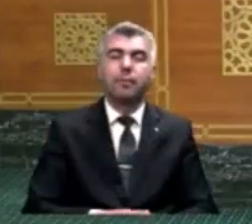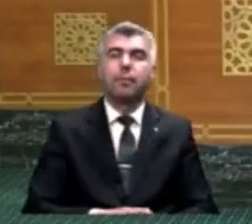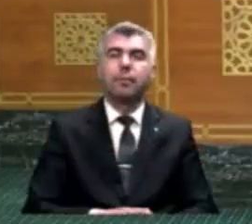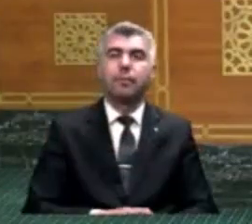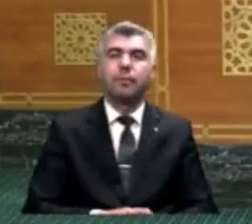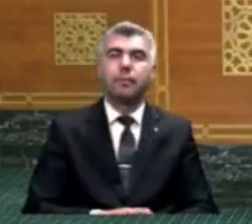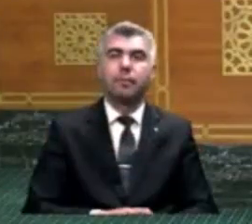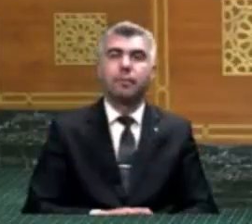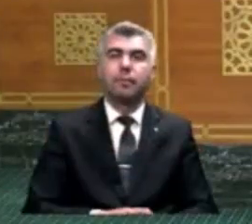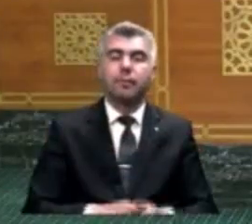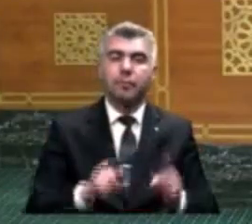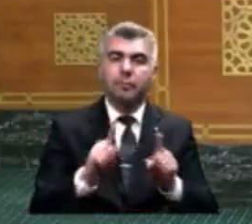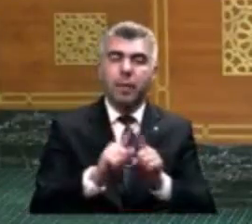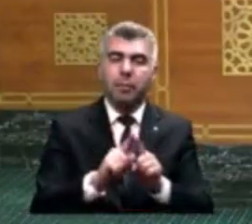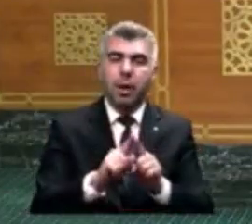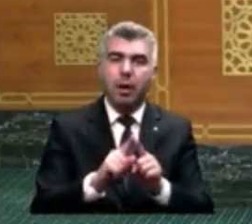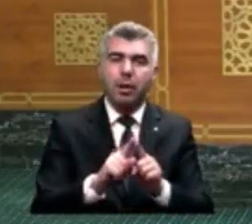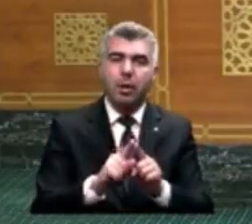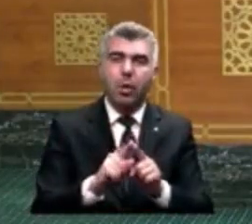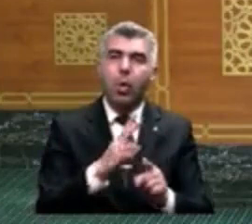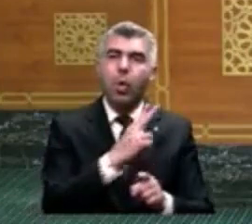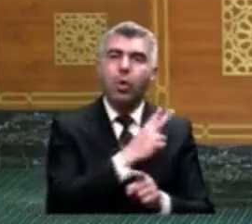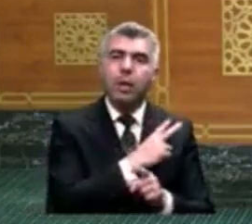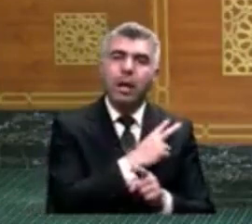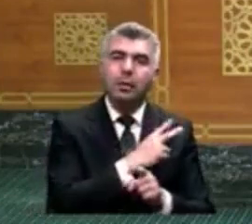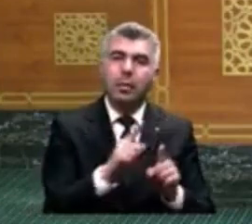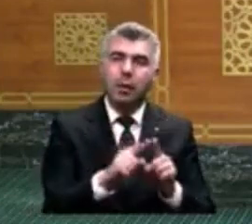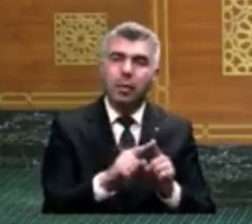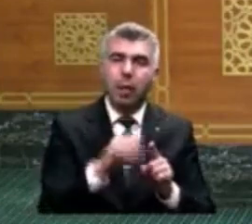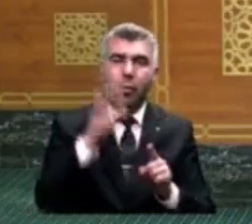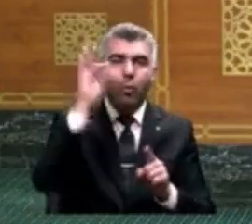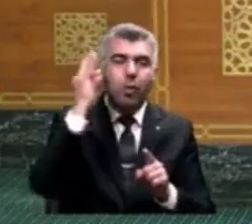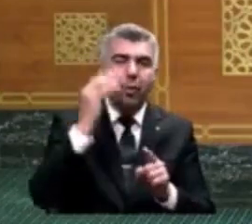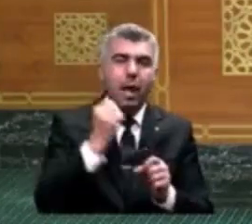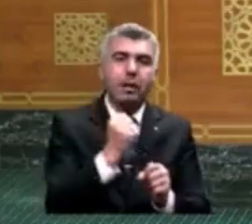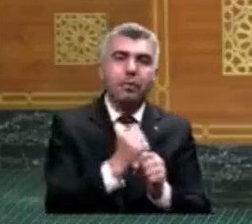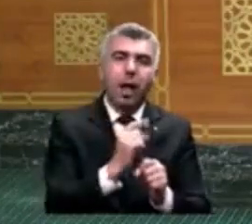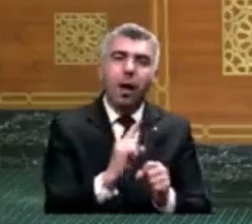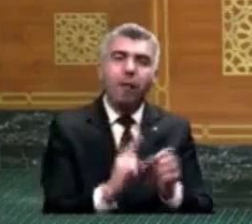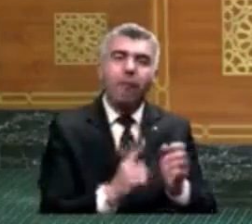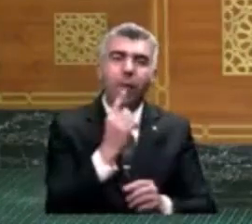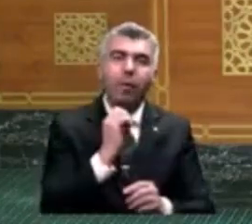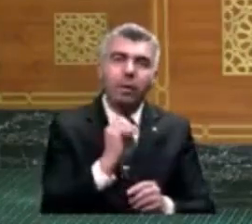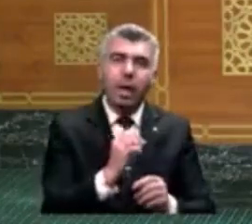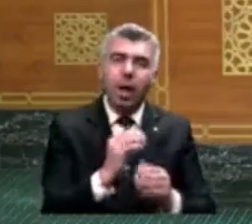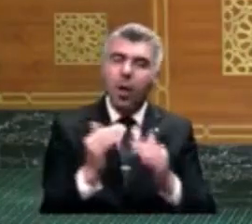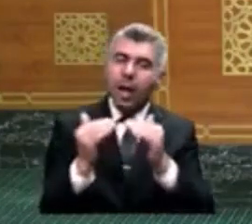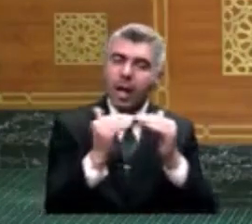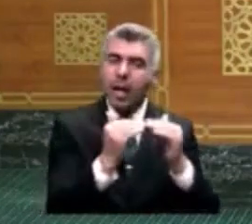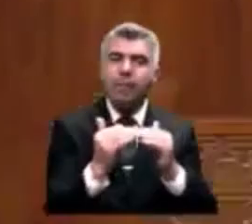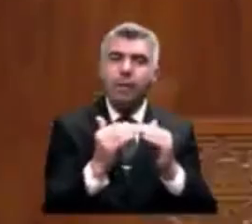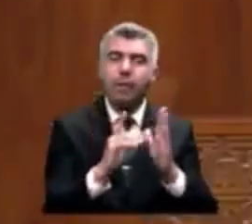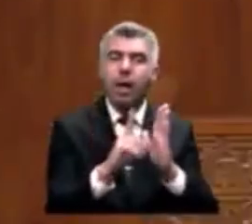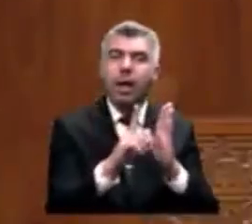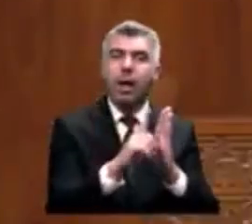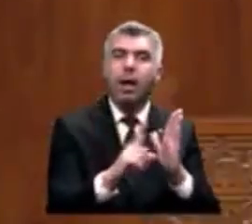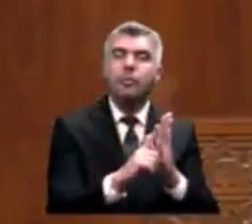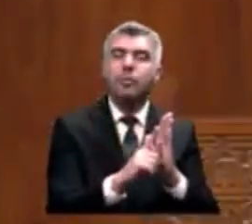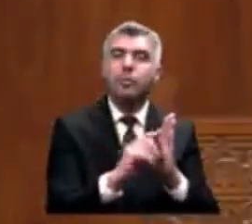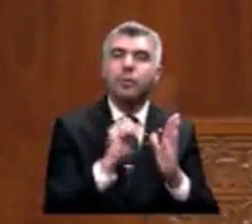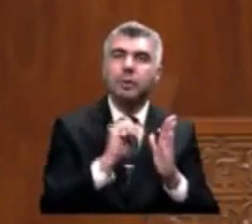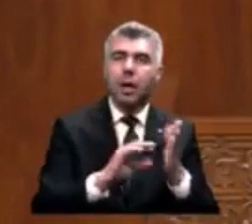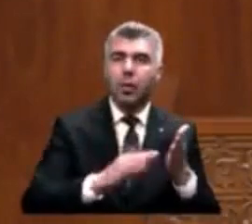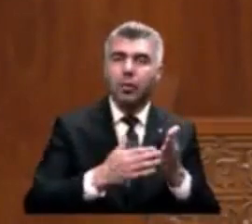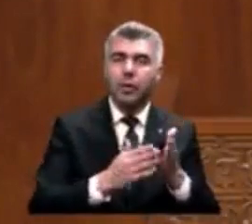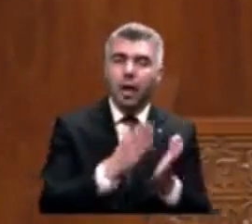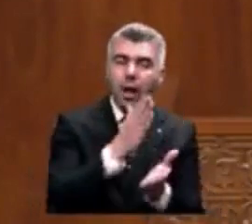اللي كان ما يسمى بأطر الأكاديمية تفتح لهم مجال باش ينخرطوا في نفس النظام الأساسي